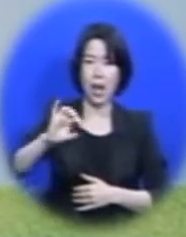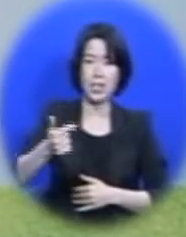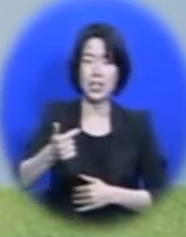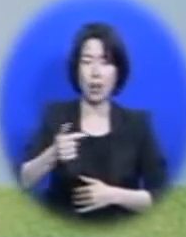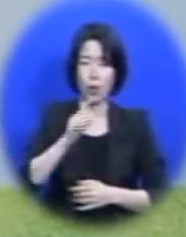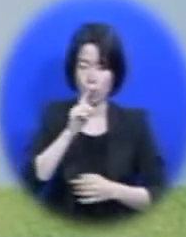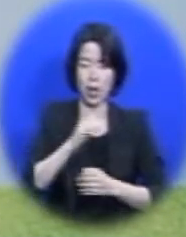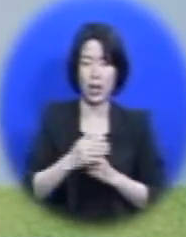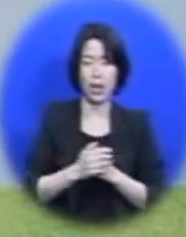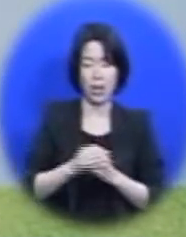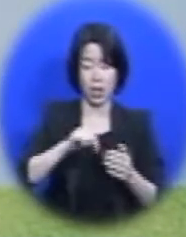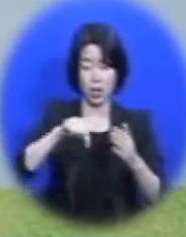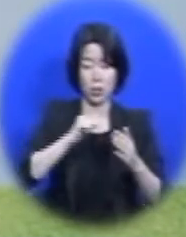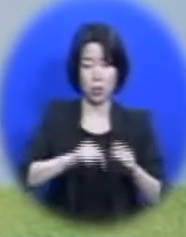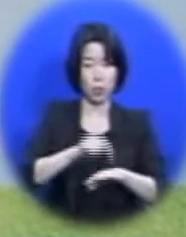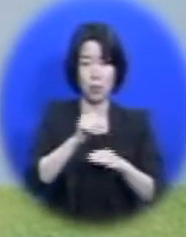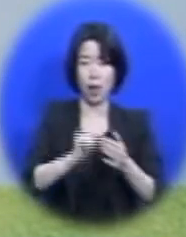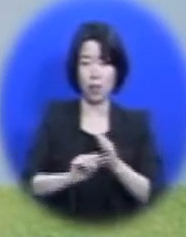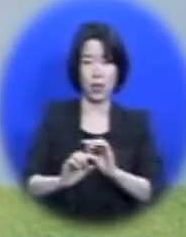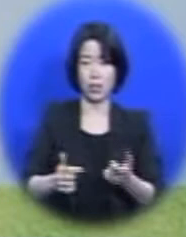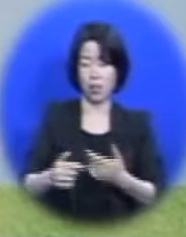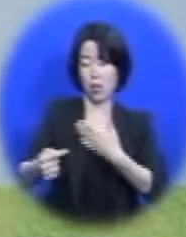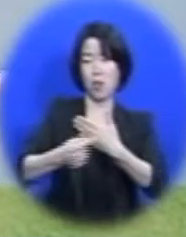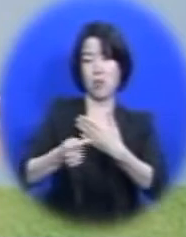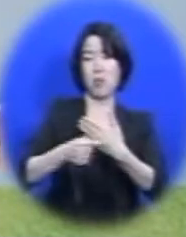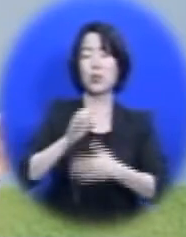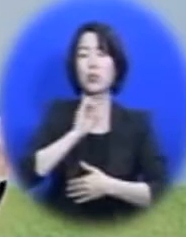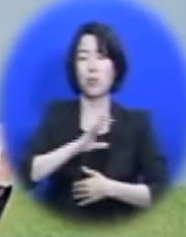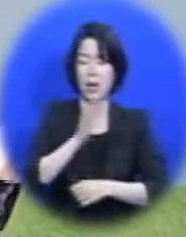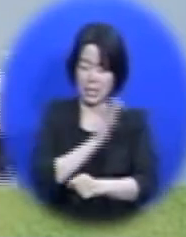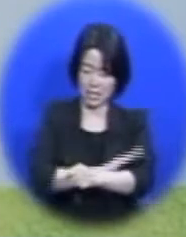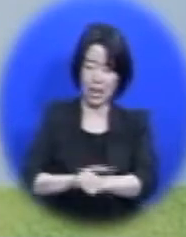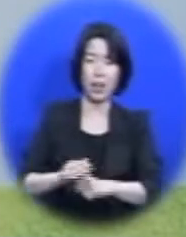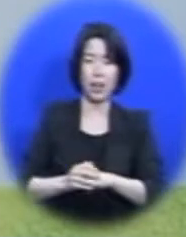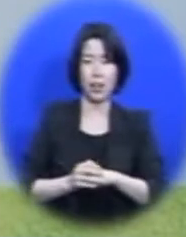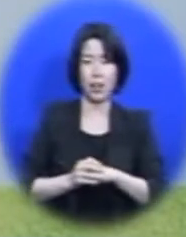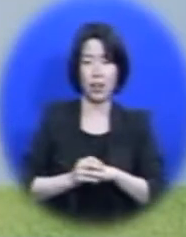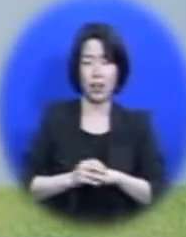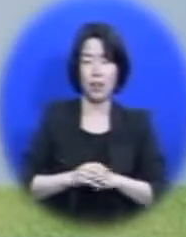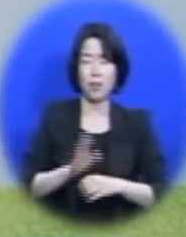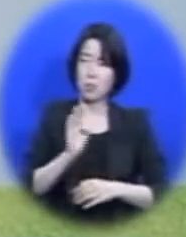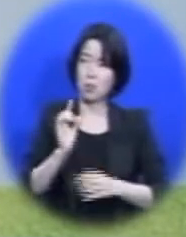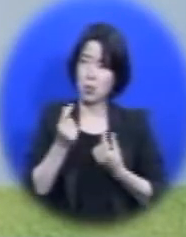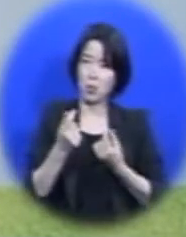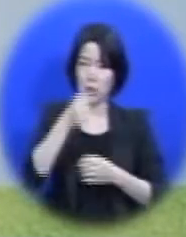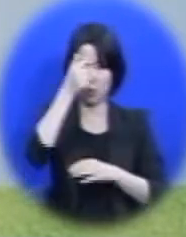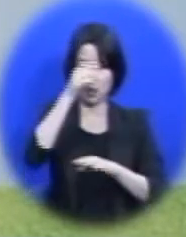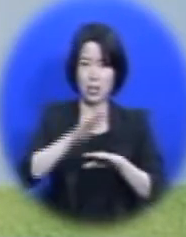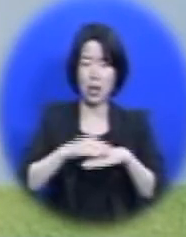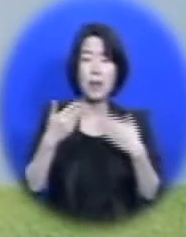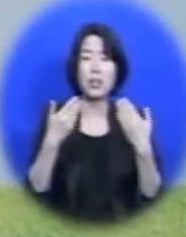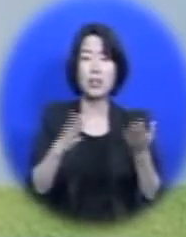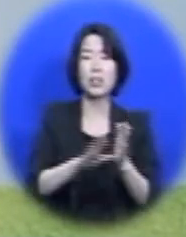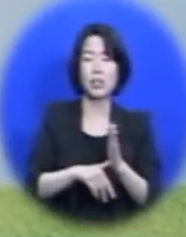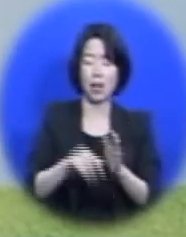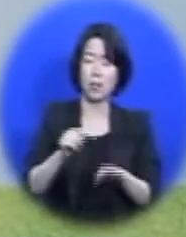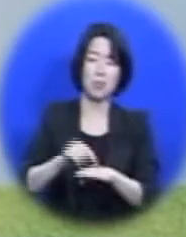속마음은 안 그런데 겉으로만 잘하는 겁니다. 마치 예배를 드릴 때 마음은 예배가